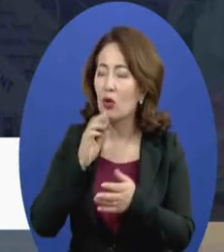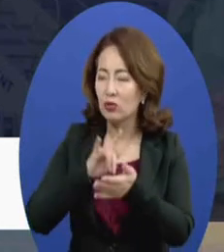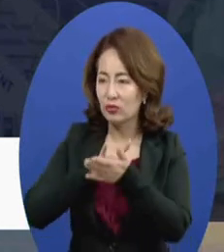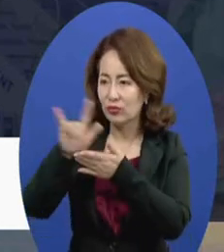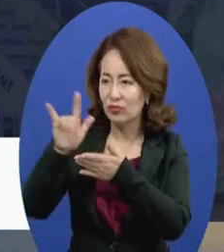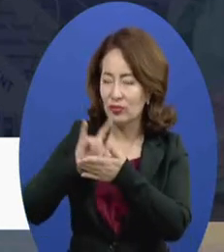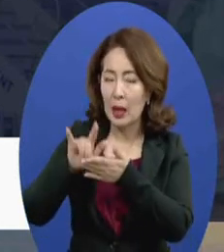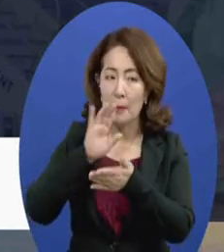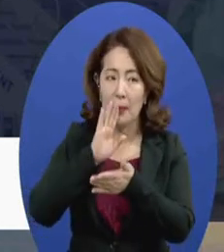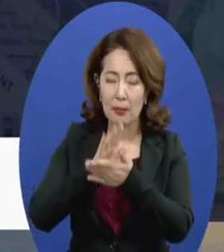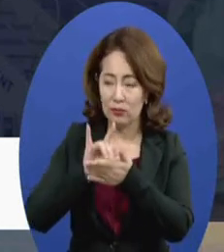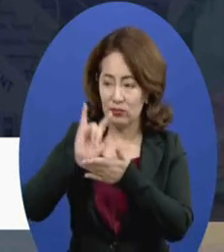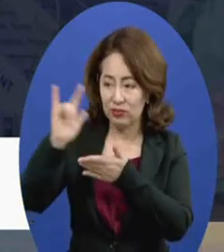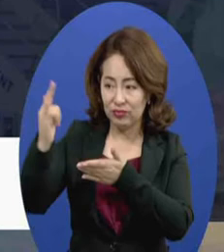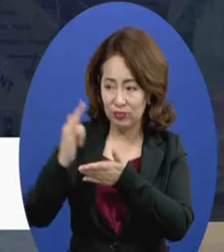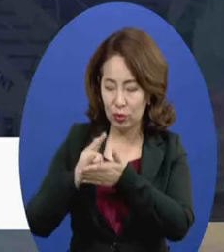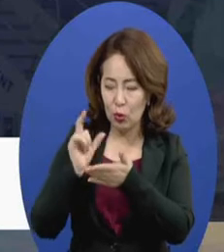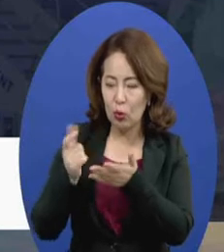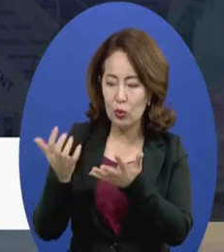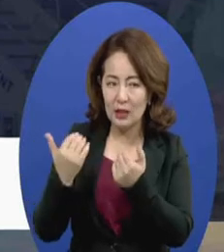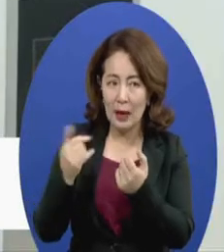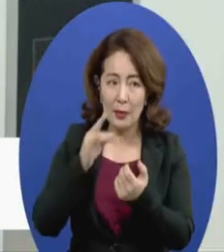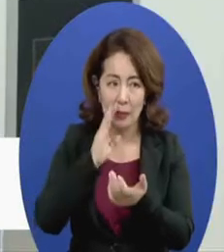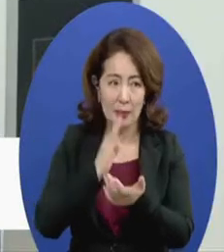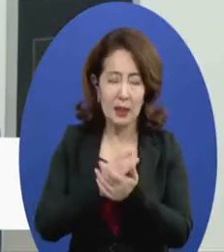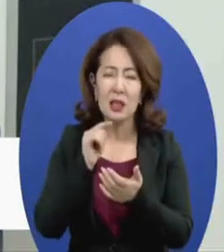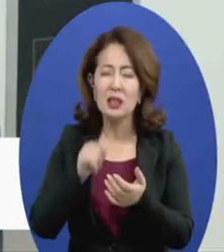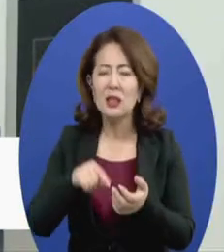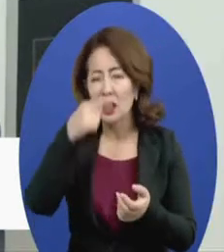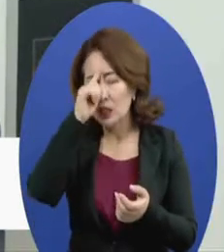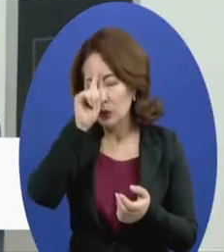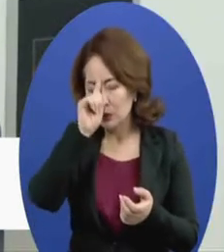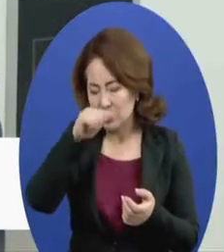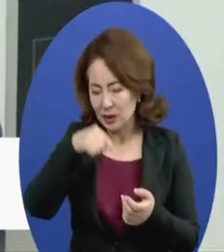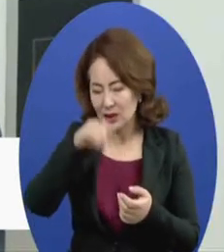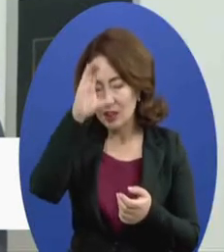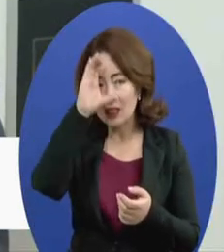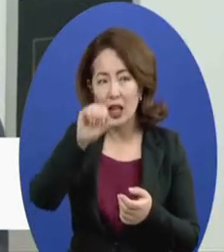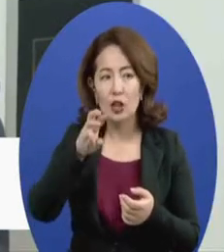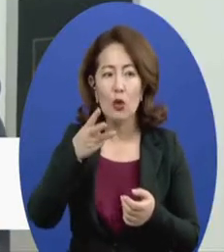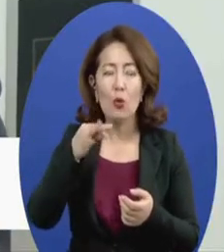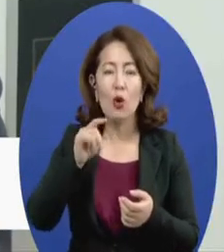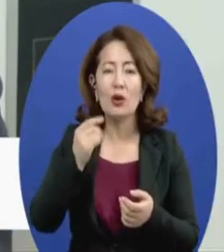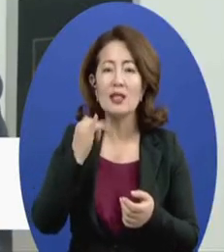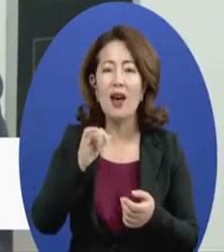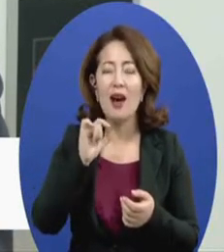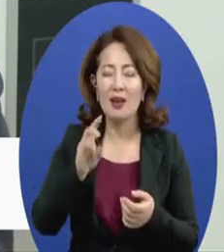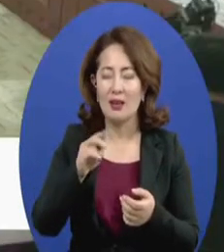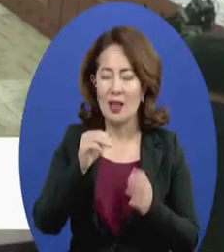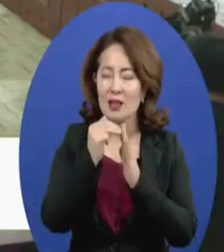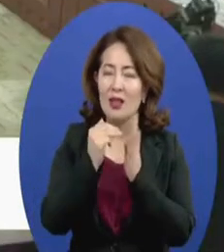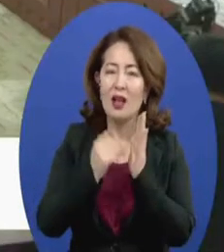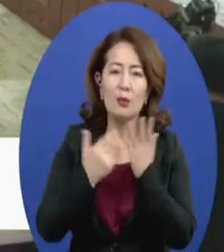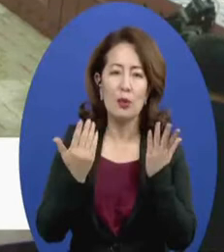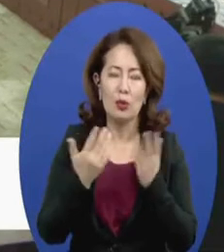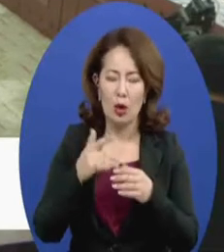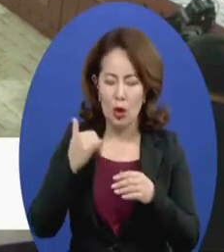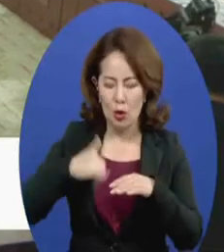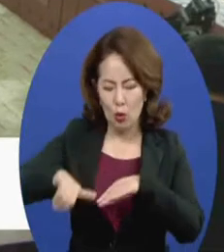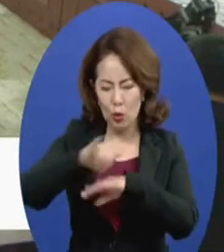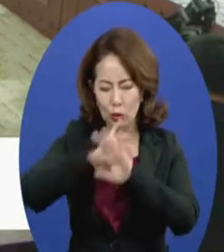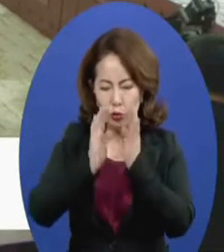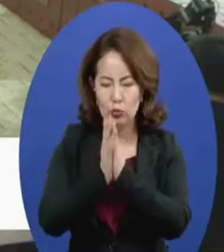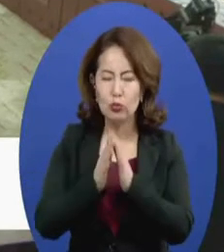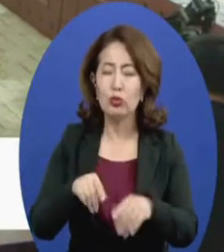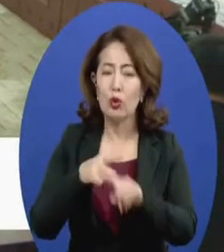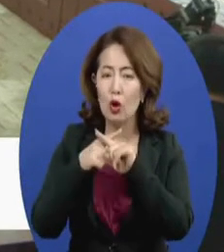чиглэлийн нислэгээр иргэдийг татан авах юм. За харин эрүүл мэндийн сайд Мөнх Сайхны өгсөн тайлбараар бол цаашид улсын хэмжээгээр хөл хорионы